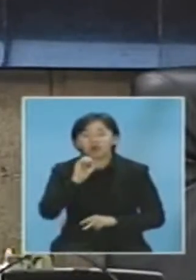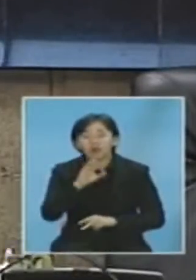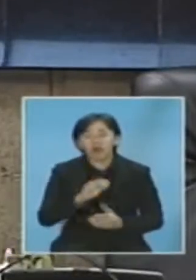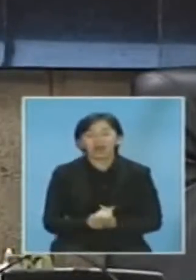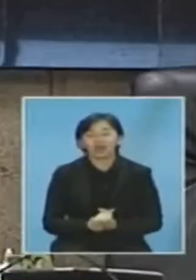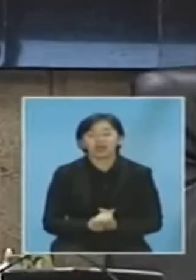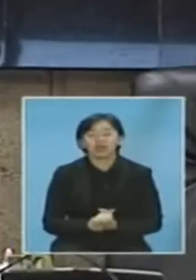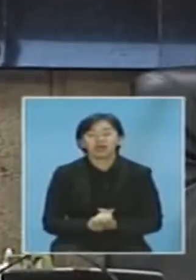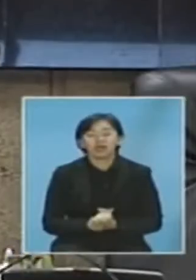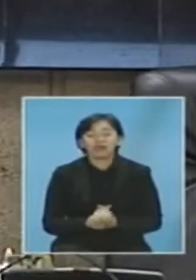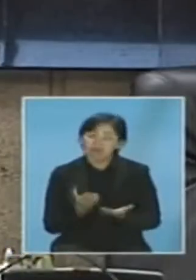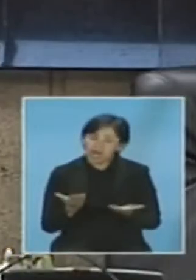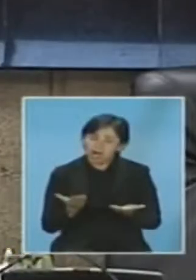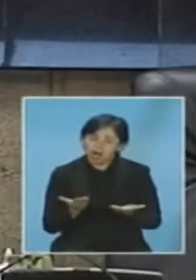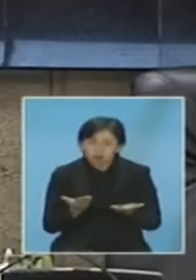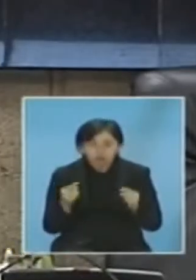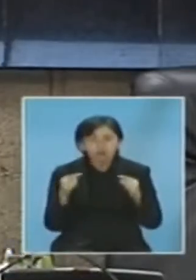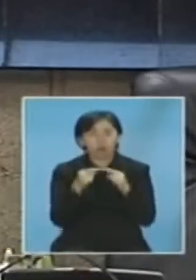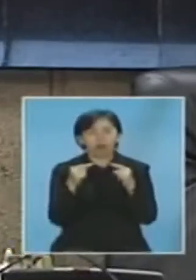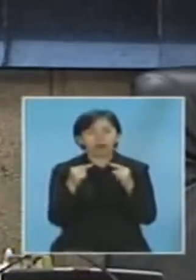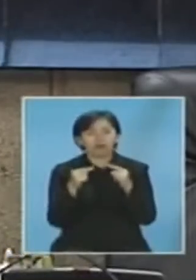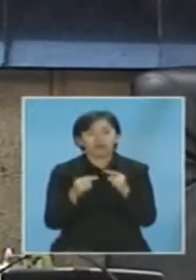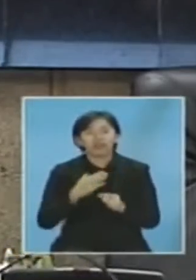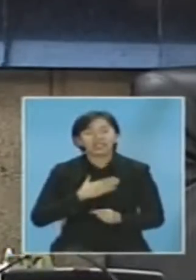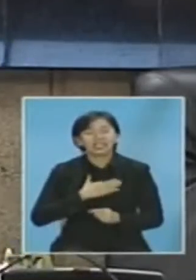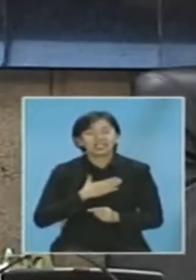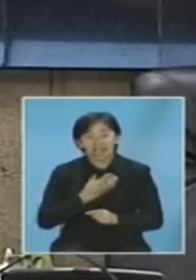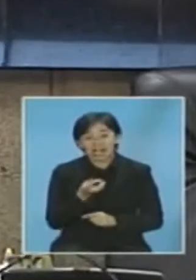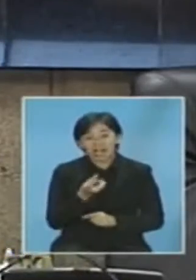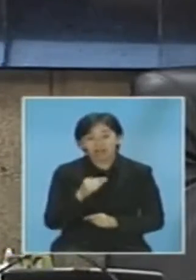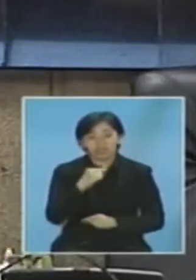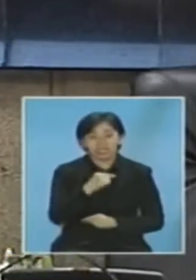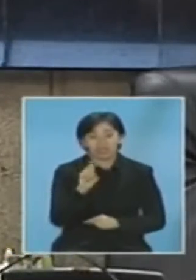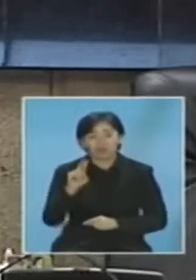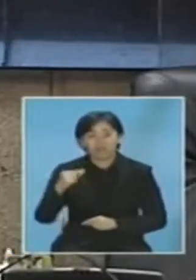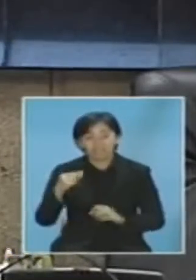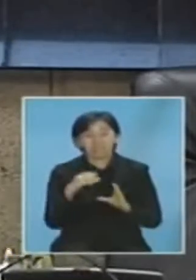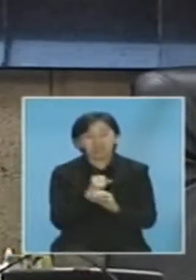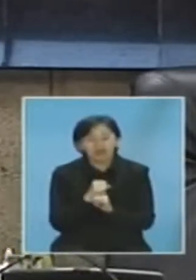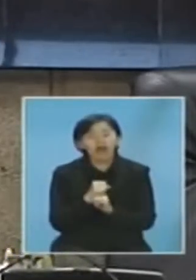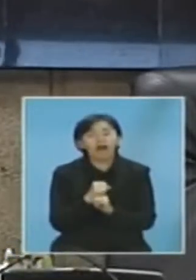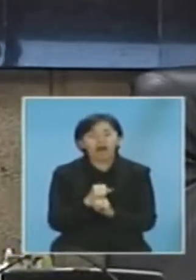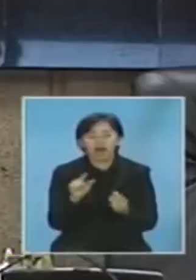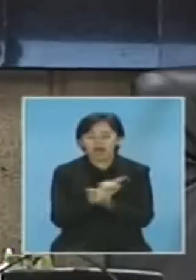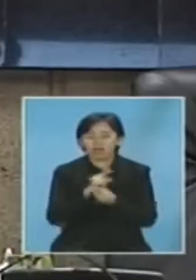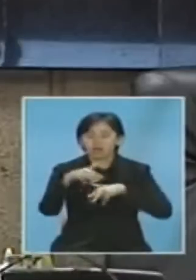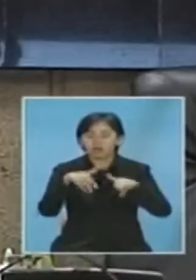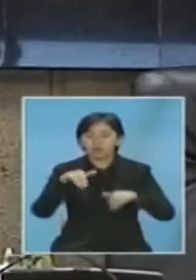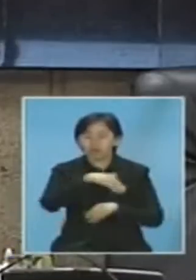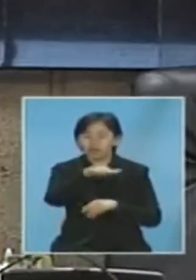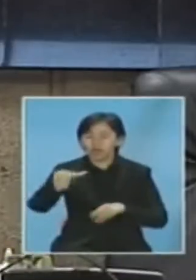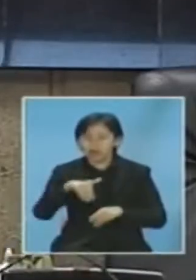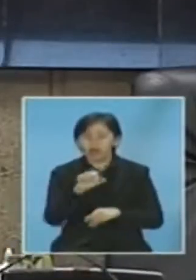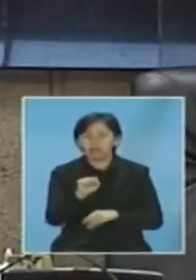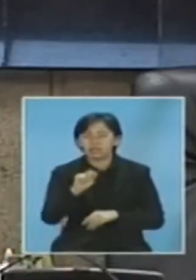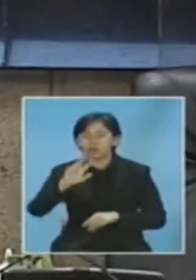ความบังเอิญเช่นกันที่มาชี้มูลคดีระบายข้าวแบบ G2G เพื่อที่จะชี้นำสังคมและกดดันส